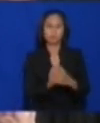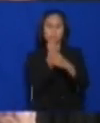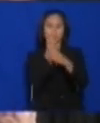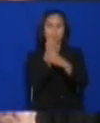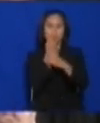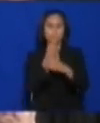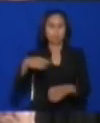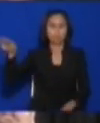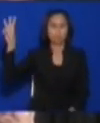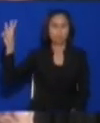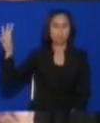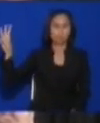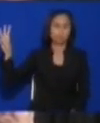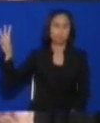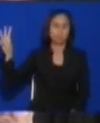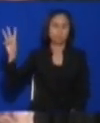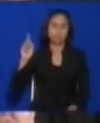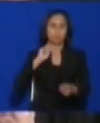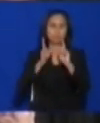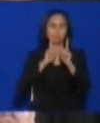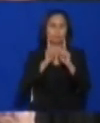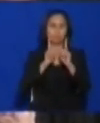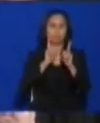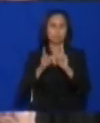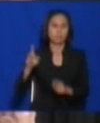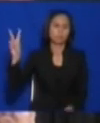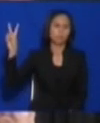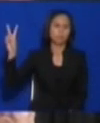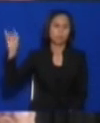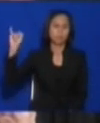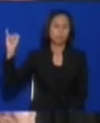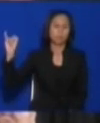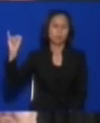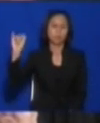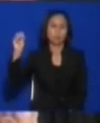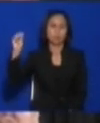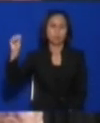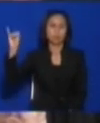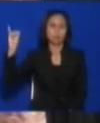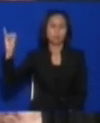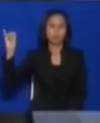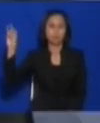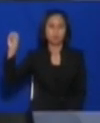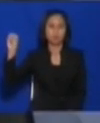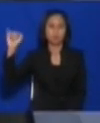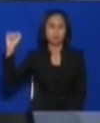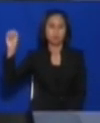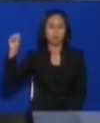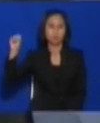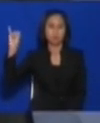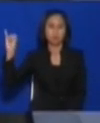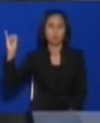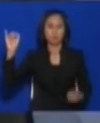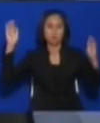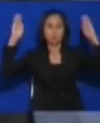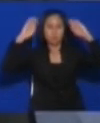3 untuk menyampaikan visi dan misi tiga menit mulai dari sekarang Hai